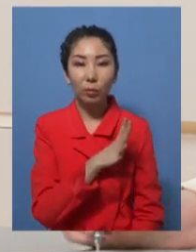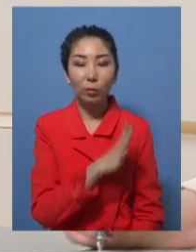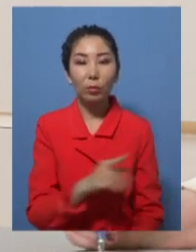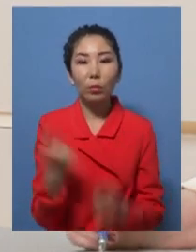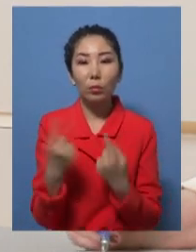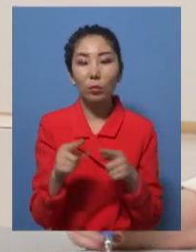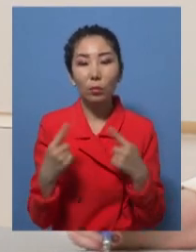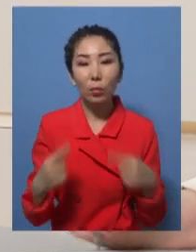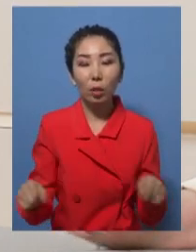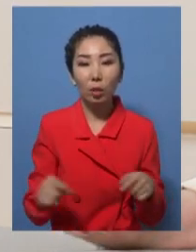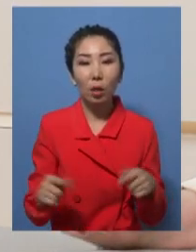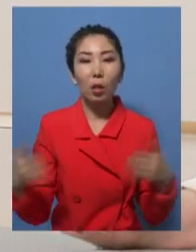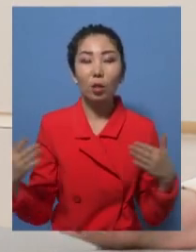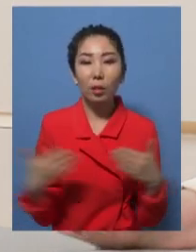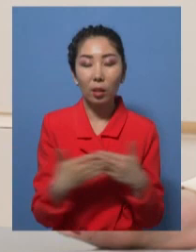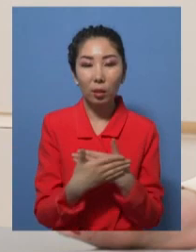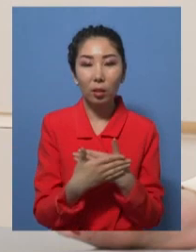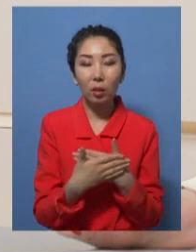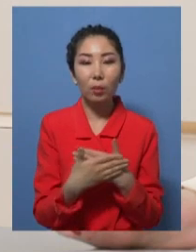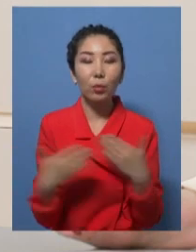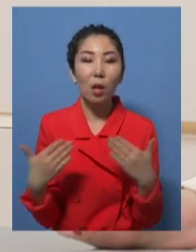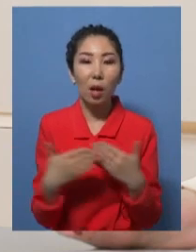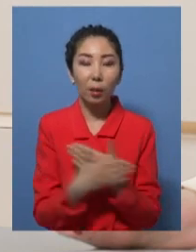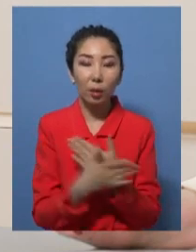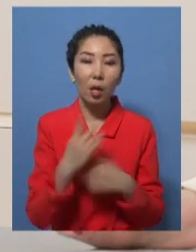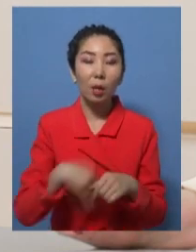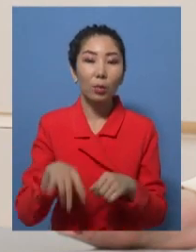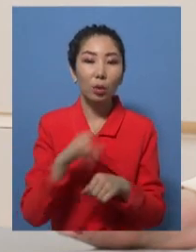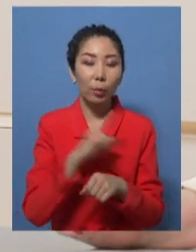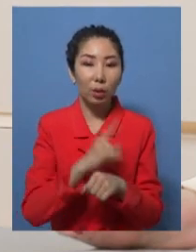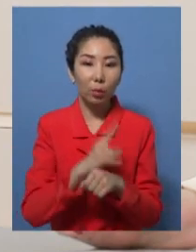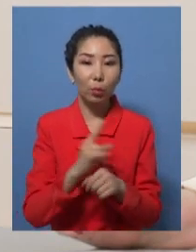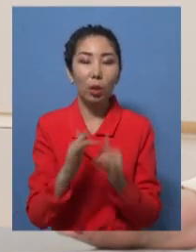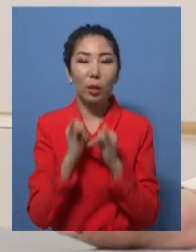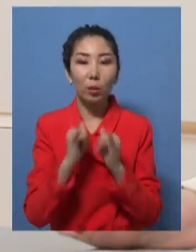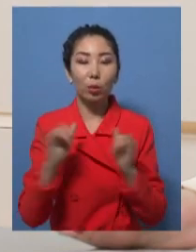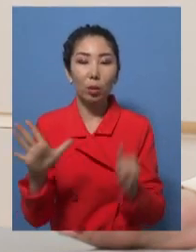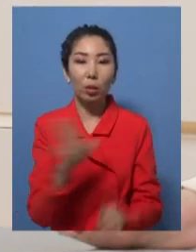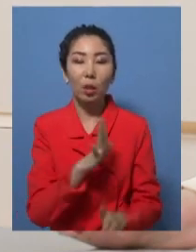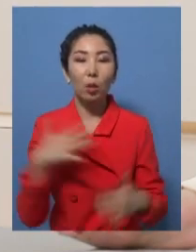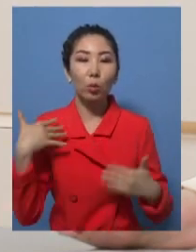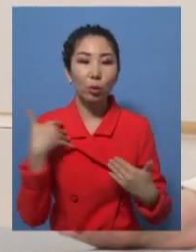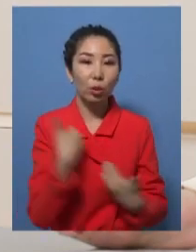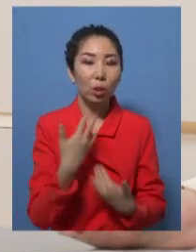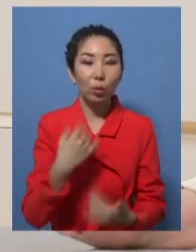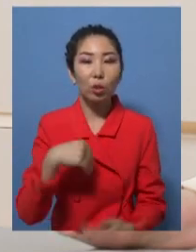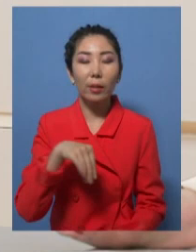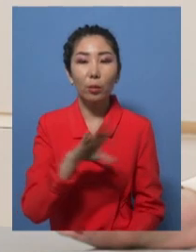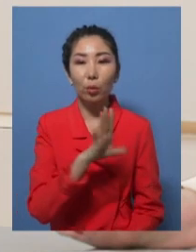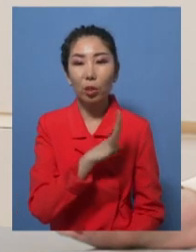алаяқтардың түрлерін күнделікті жаңартып, түрлі айла тәсілдерін асырып отырады. Өкінішке орай болып жатыр сонда